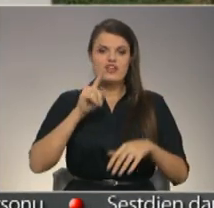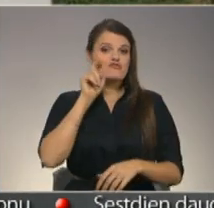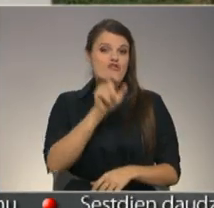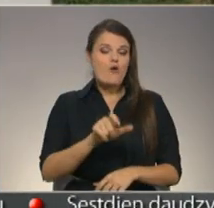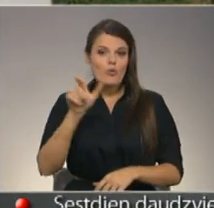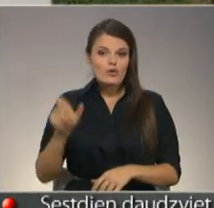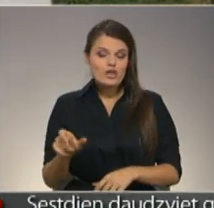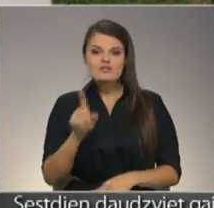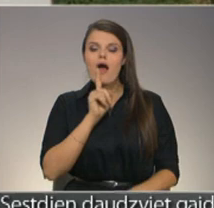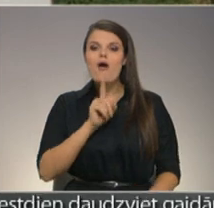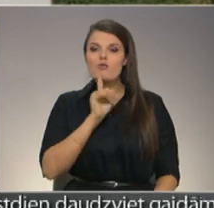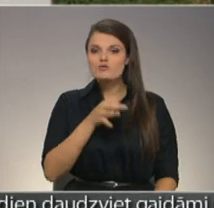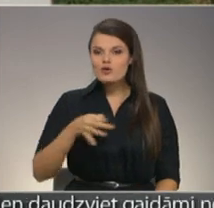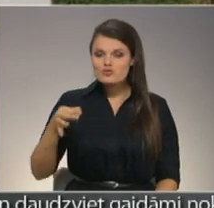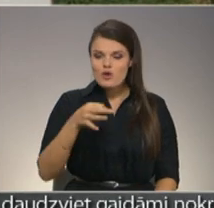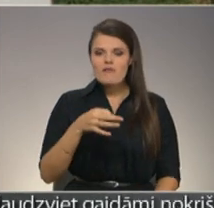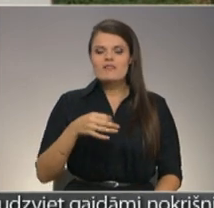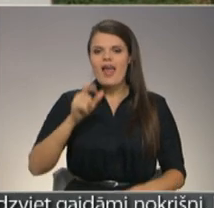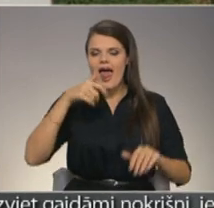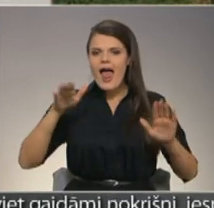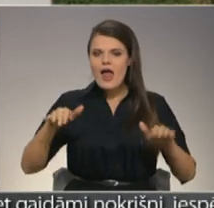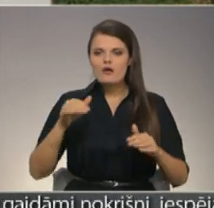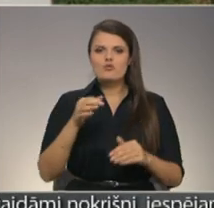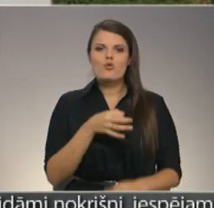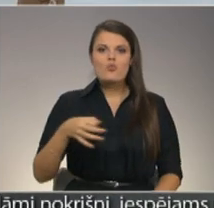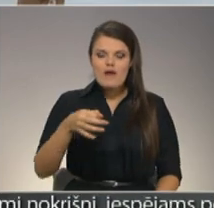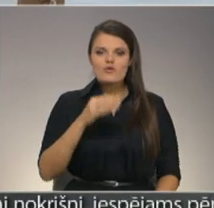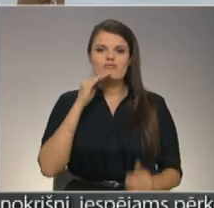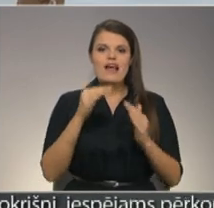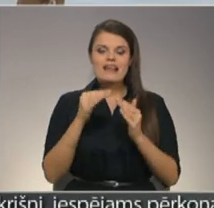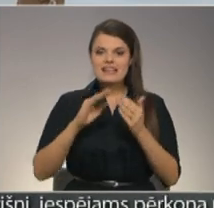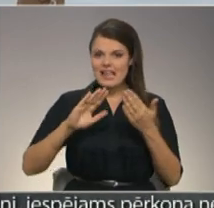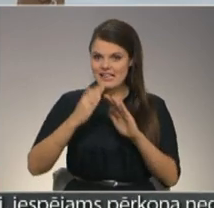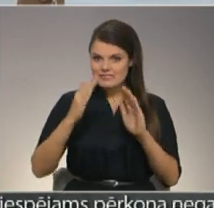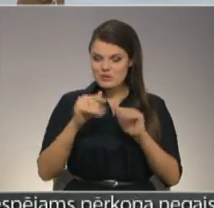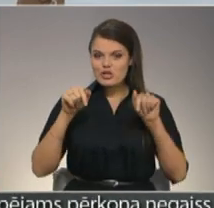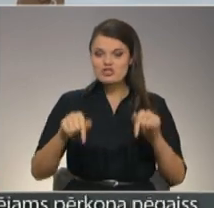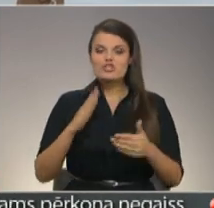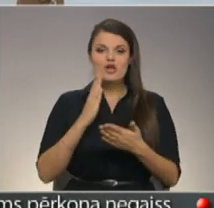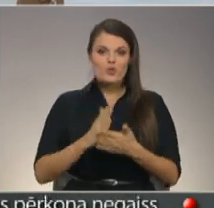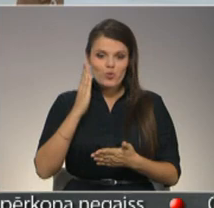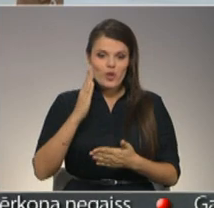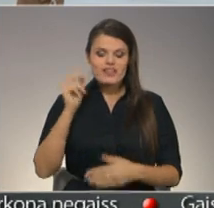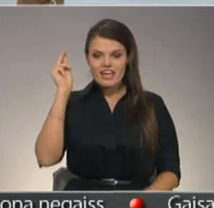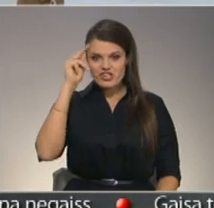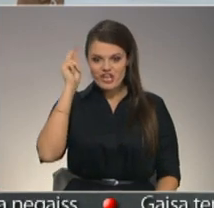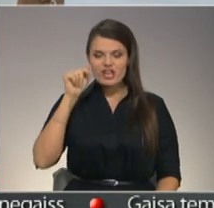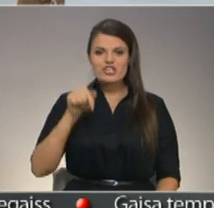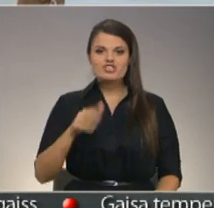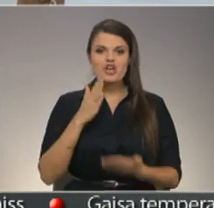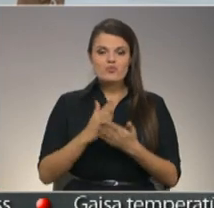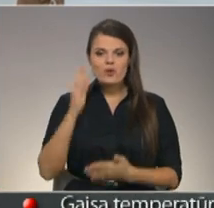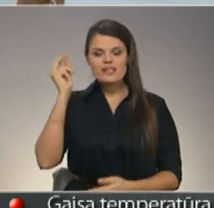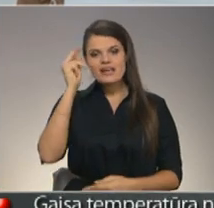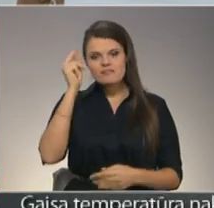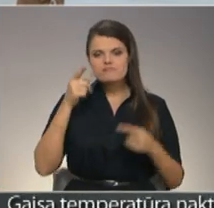no Alūksnes novada, Ērgļa novada un no Rēzeknes pilsētas. Šeit notiek treniņi. Šeit notiek treniņi